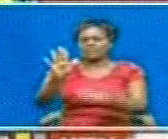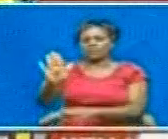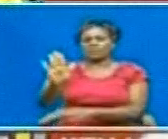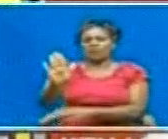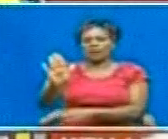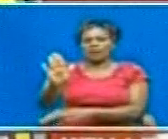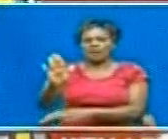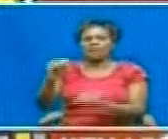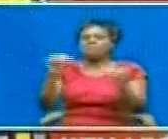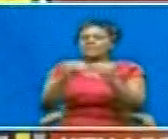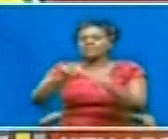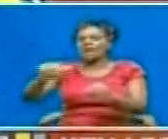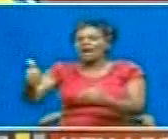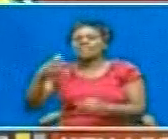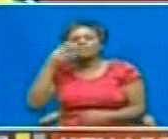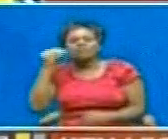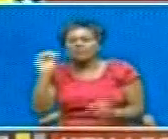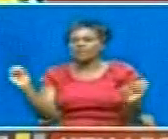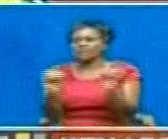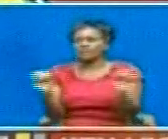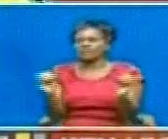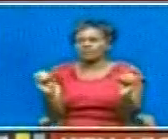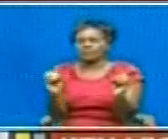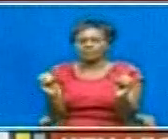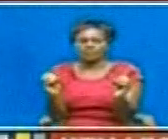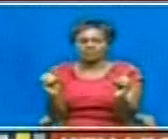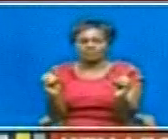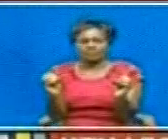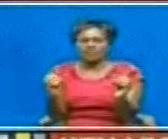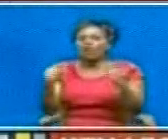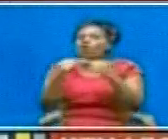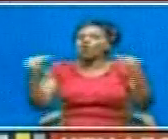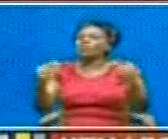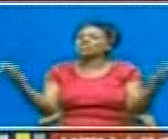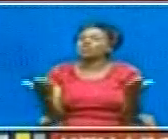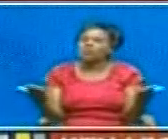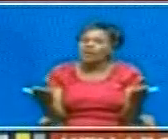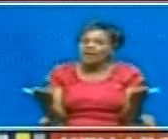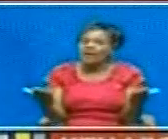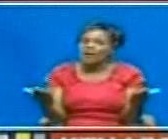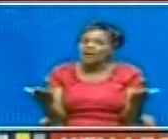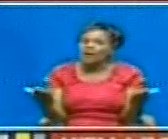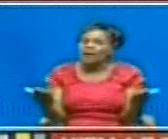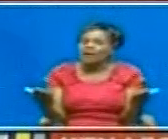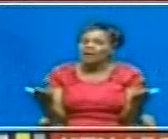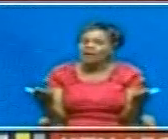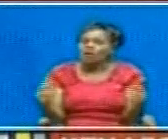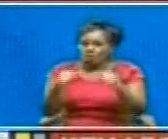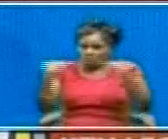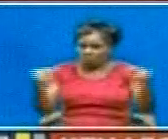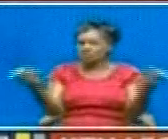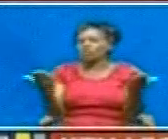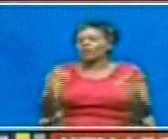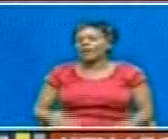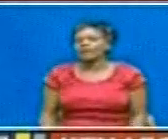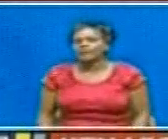Leopards. Bado hawajachuana na timu kama Sofapaka. Upinzani utatoka wapi sasa? Upinzani utatoka wapi msimu huu? Upinzani unatoka kwa maana Gor Mahia hajapoteza mchuano wote. Upinzani utatoka